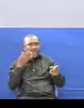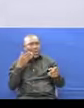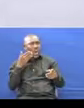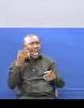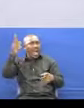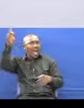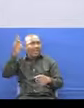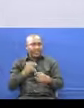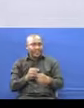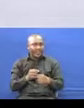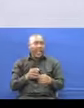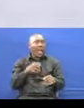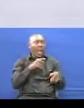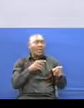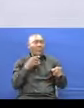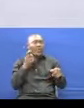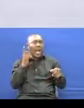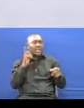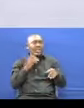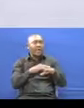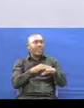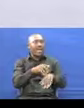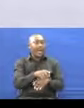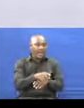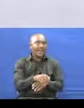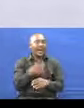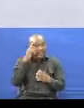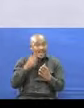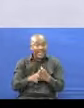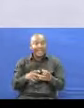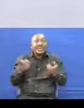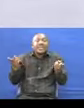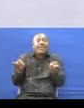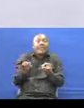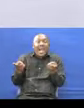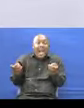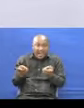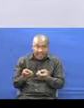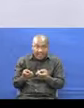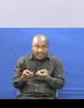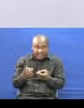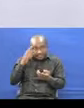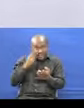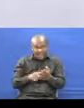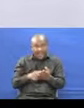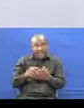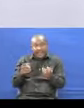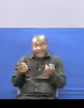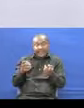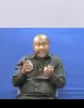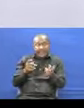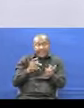hiyo namba yoyote kwenye sehemu ambayo inakaa chini inaitwa asili. Kwa